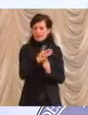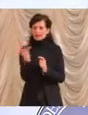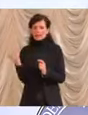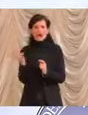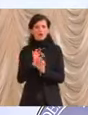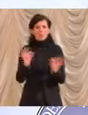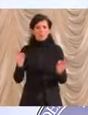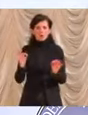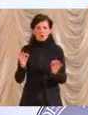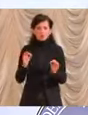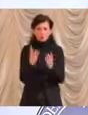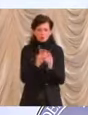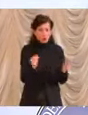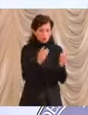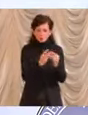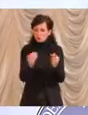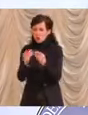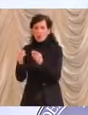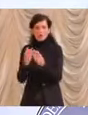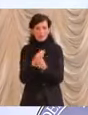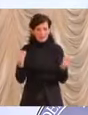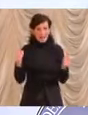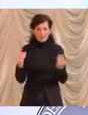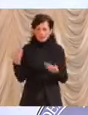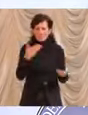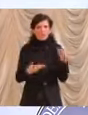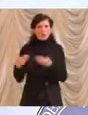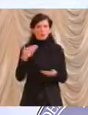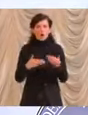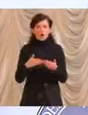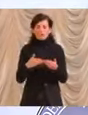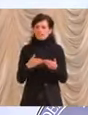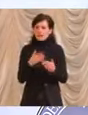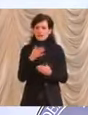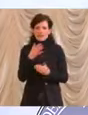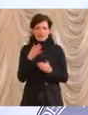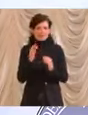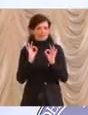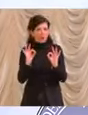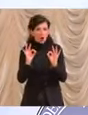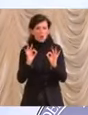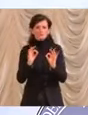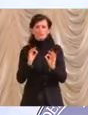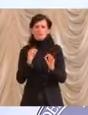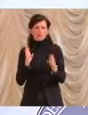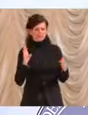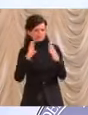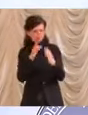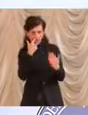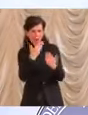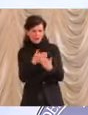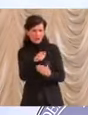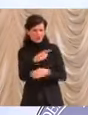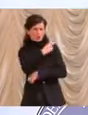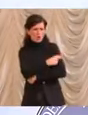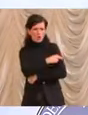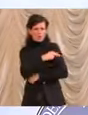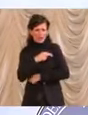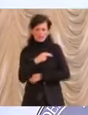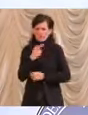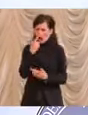ventaglio di risposte vigorose, come ho detto, straordinarie, anche sul piano sanitario, ma anche economico, ed